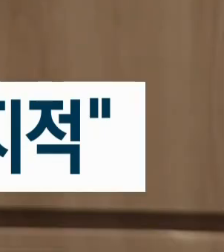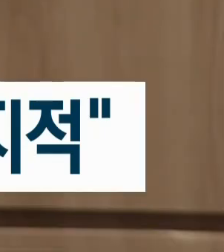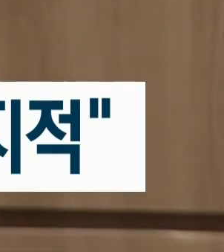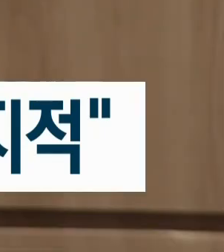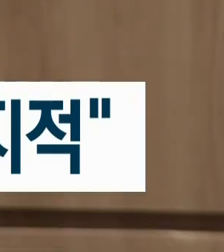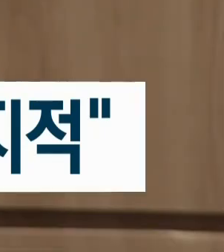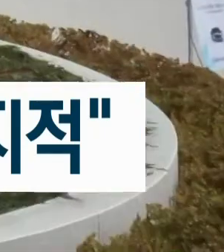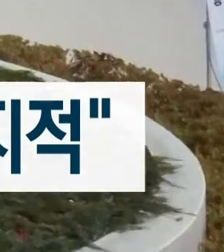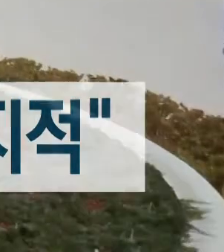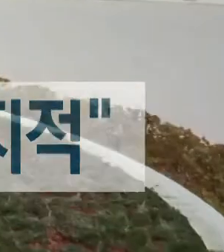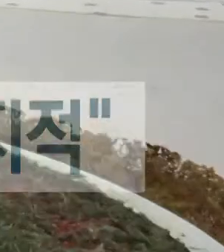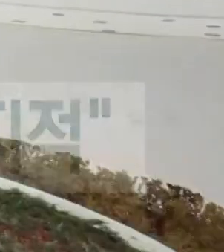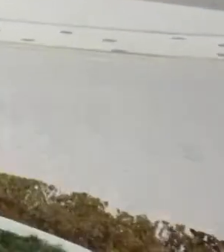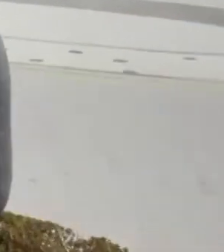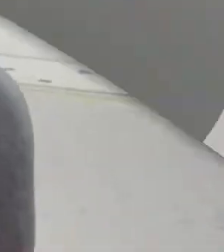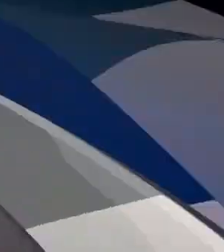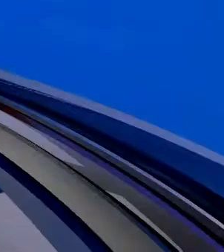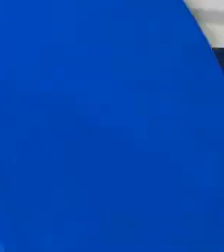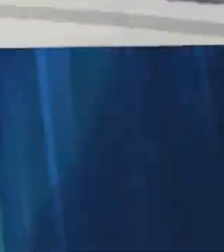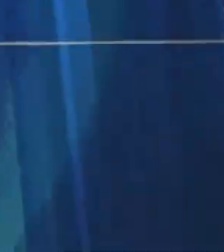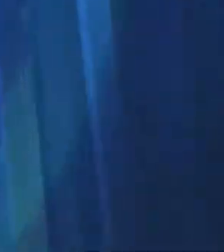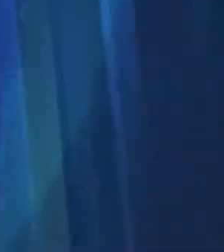과도한 지적이라며 불쾌감을 드러냈습니다.